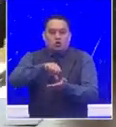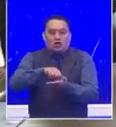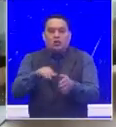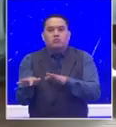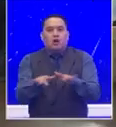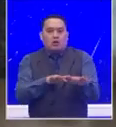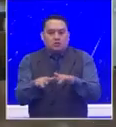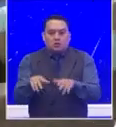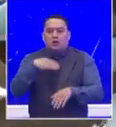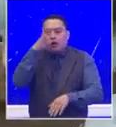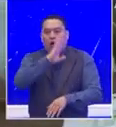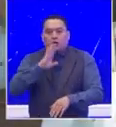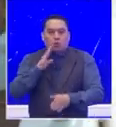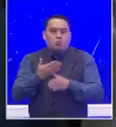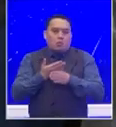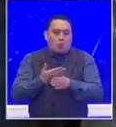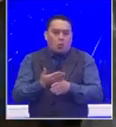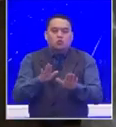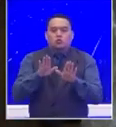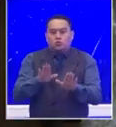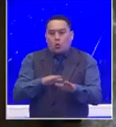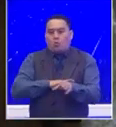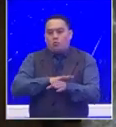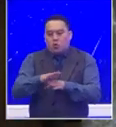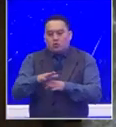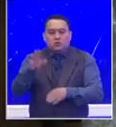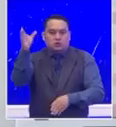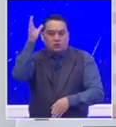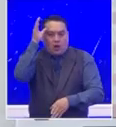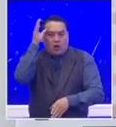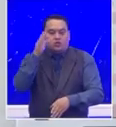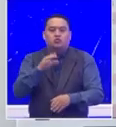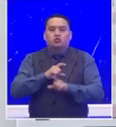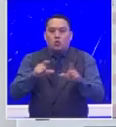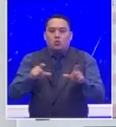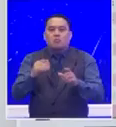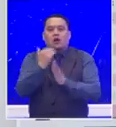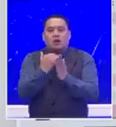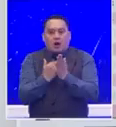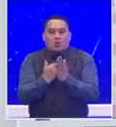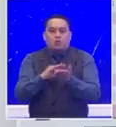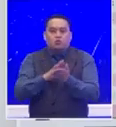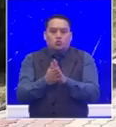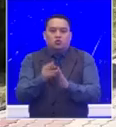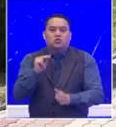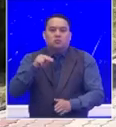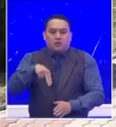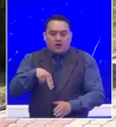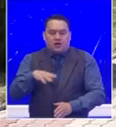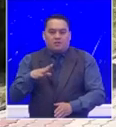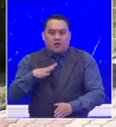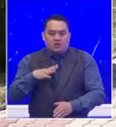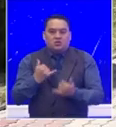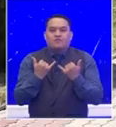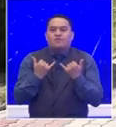процессе со стороны родителей помогут ребенку получить полноценные знания. Освоение школьной программы учащимися в условиях чрезвычайного положения